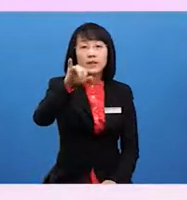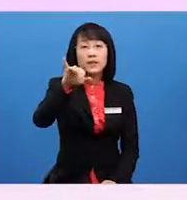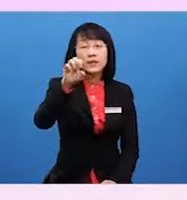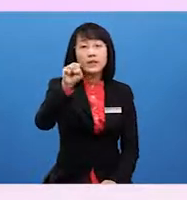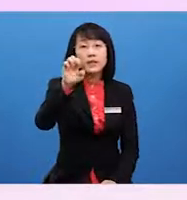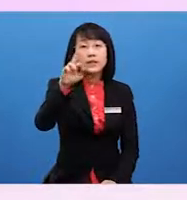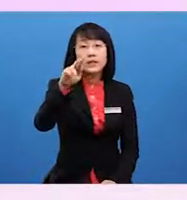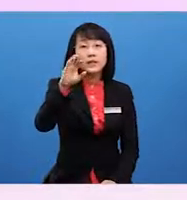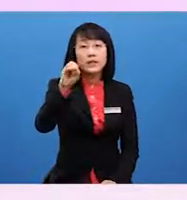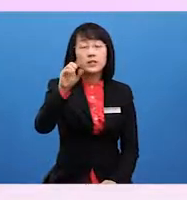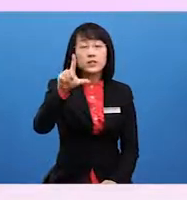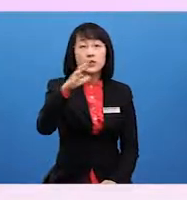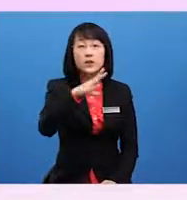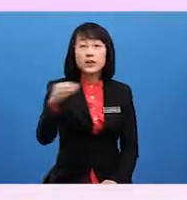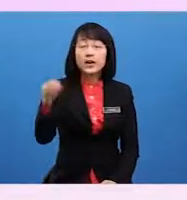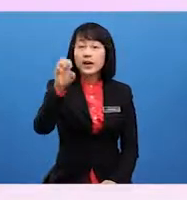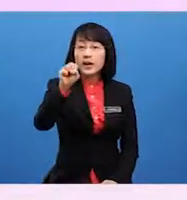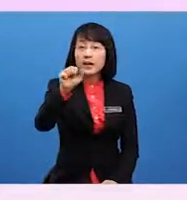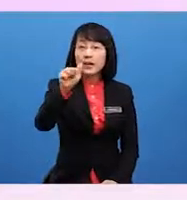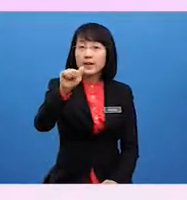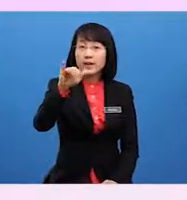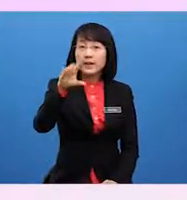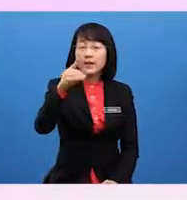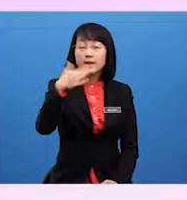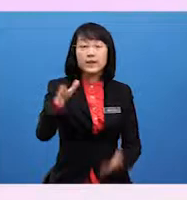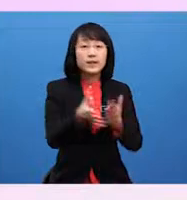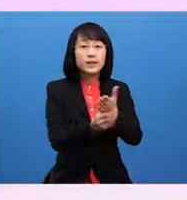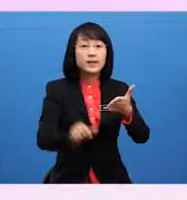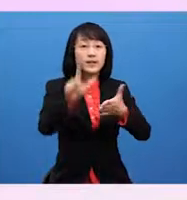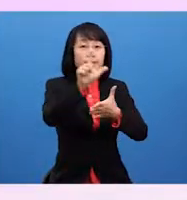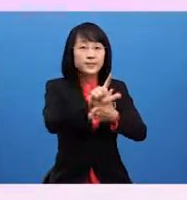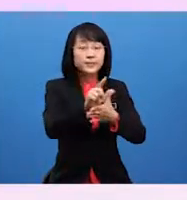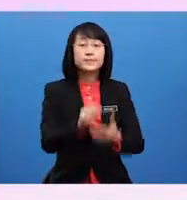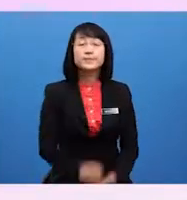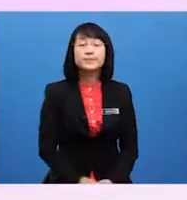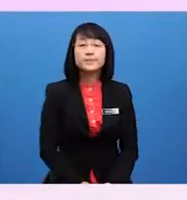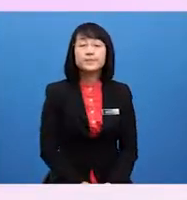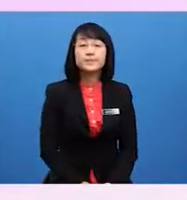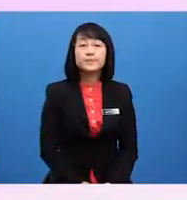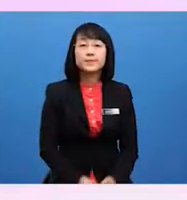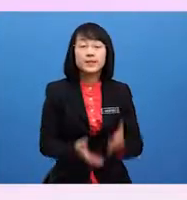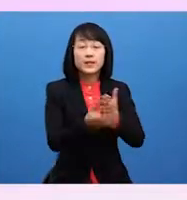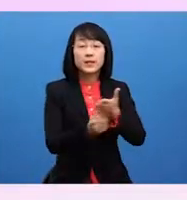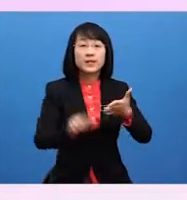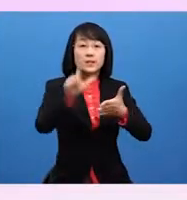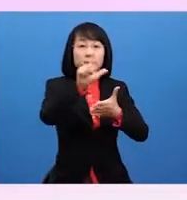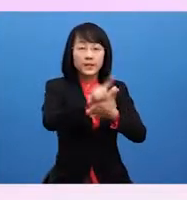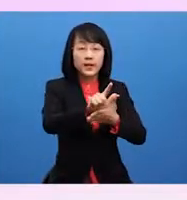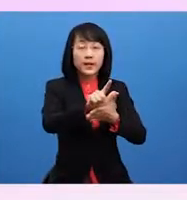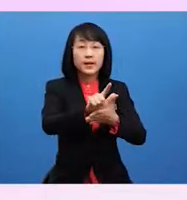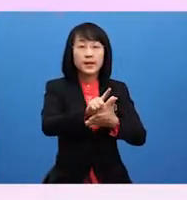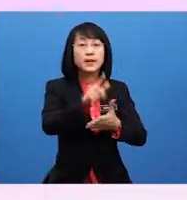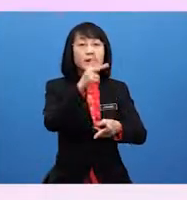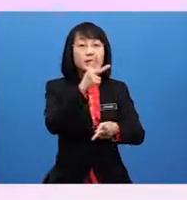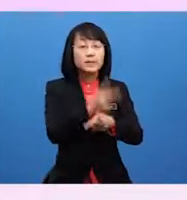lemak. Lemak merupakan satu sumber dan simpanan tenaga yang tinggi. Setiap gram